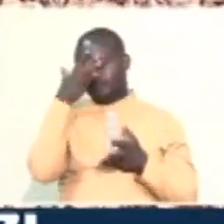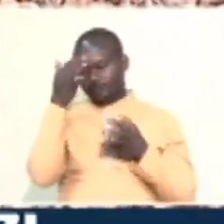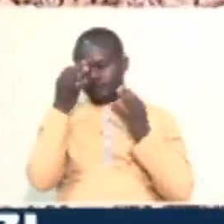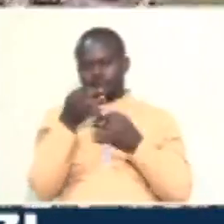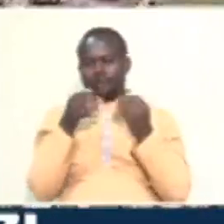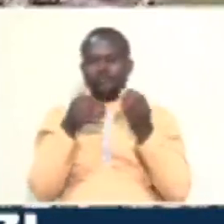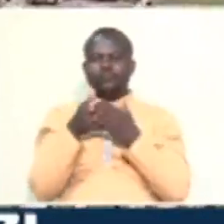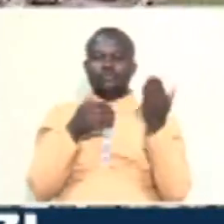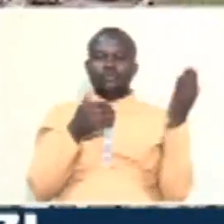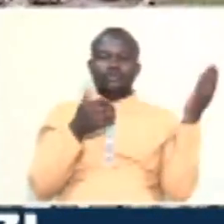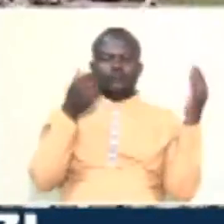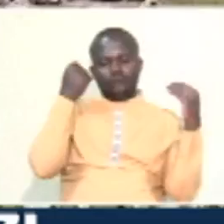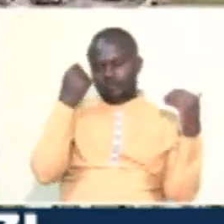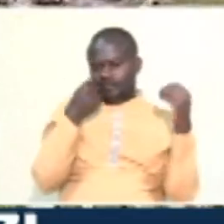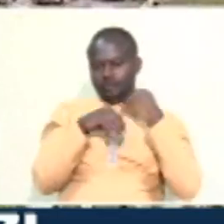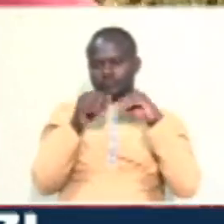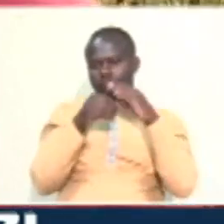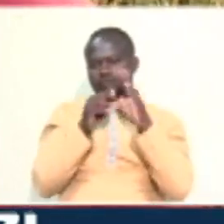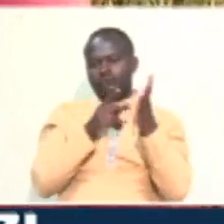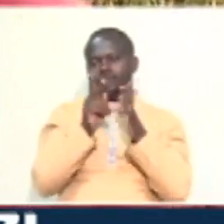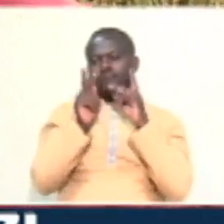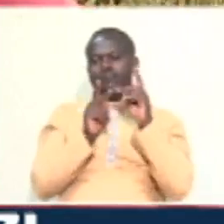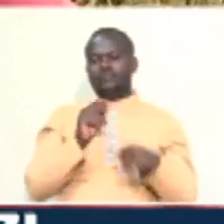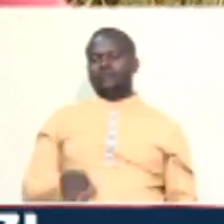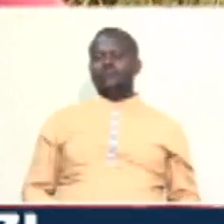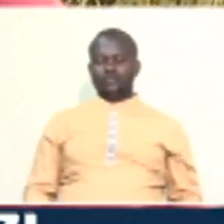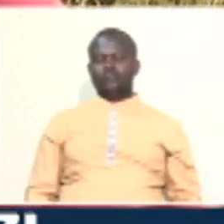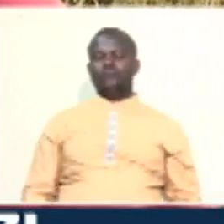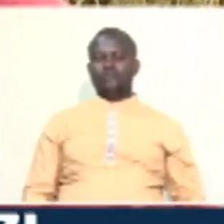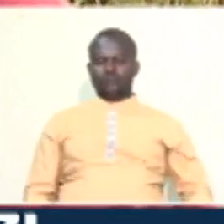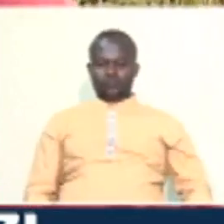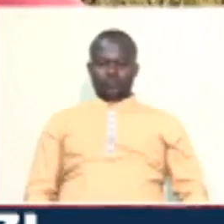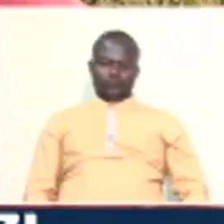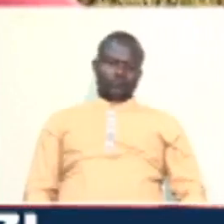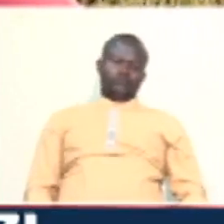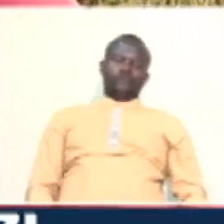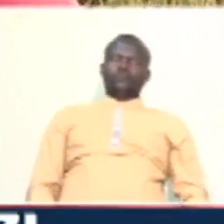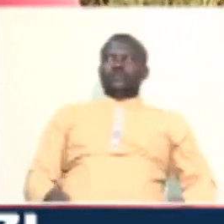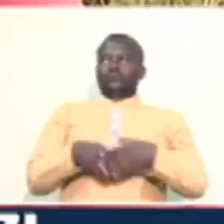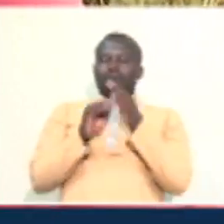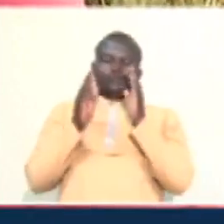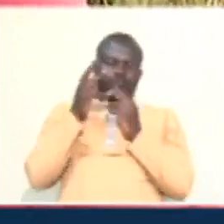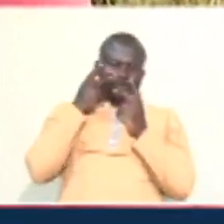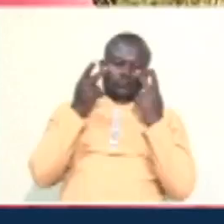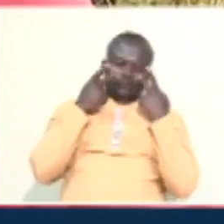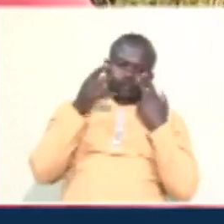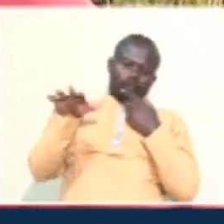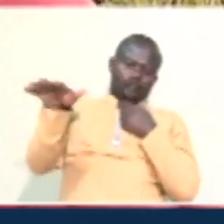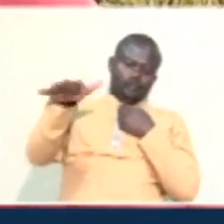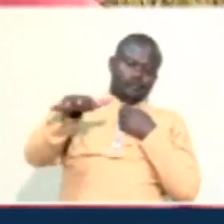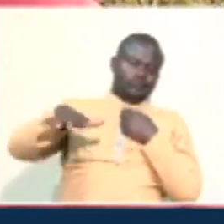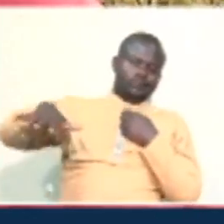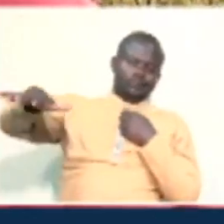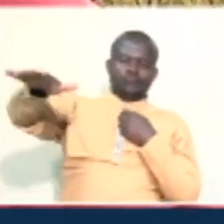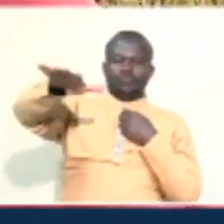twokeje tuyego, nimba naguje mituweli mbone ko nishura umuntu. We yarebaga umusaruro uva mu murima weye, yamara kuva mu murima yamara